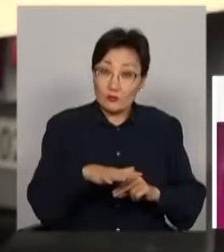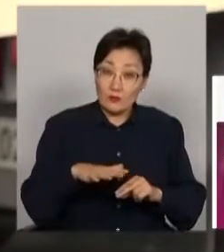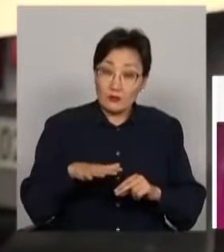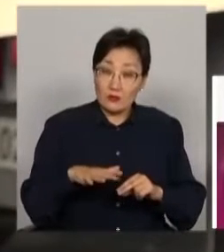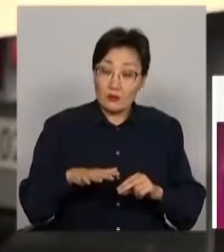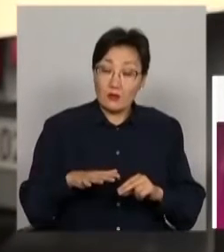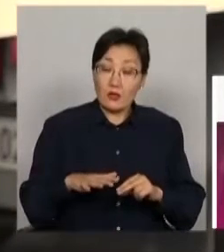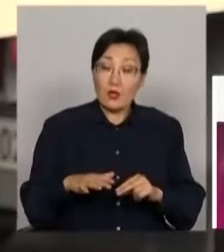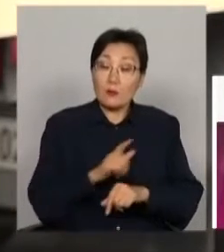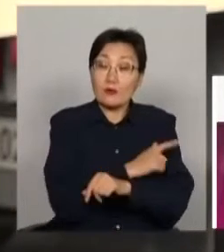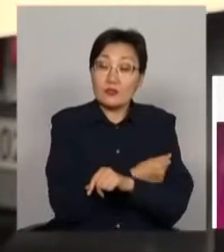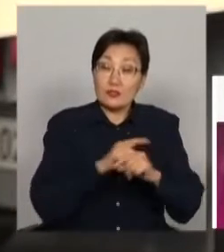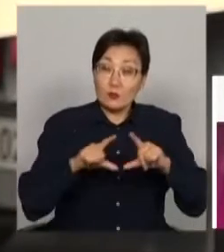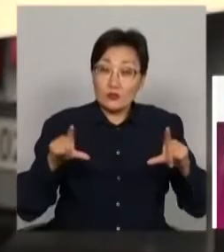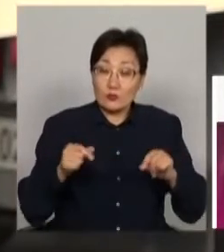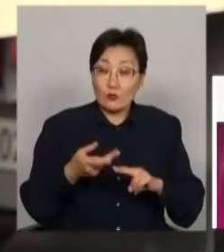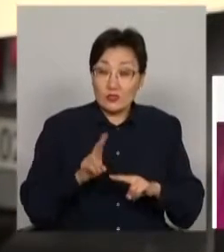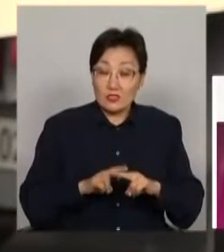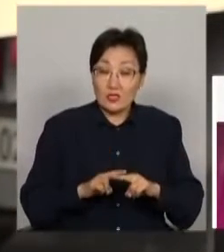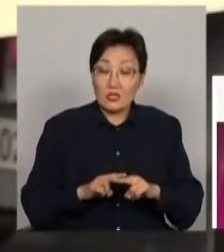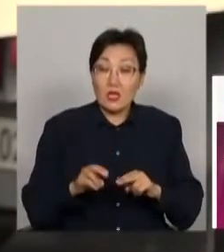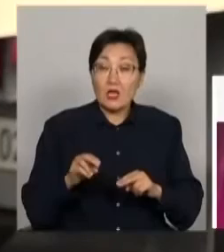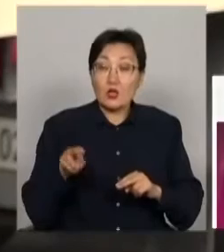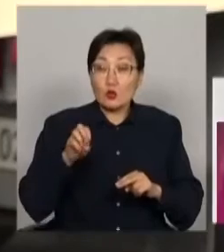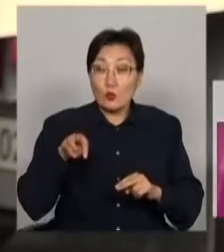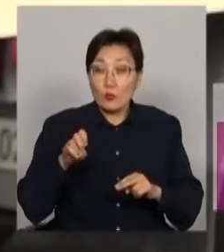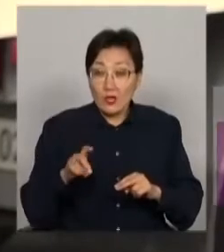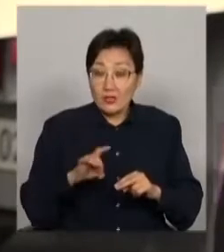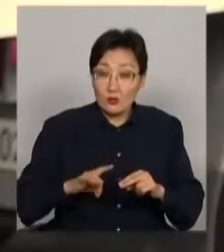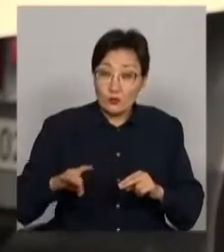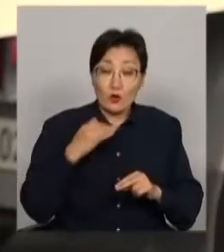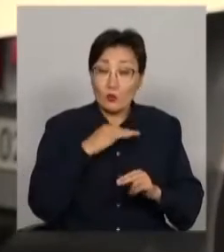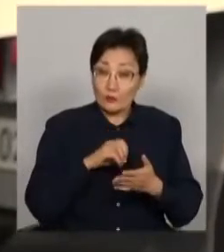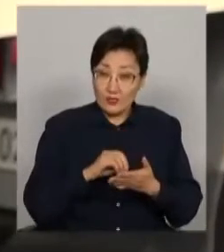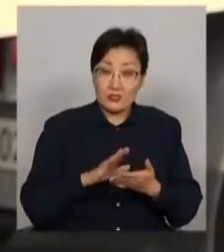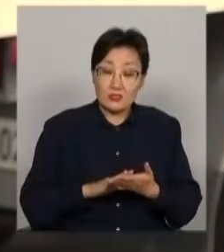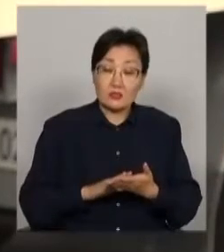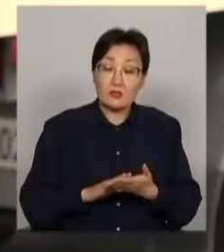біздің поликлиника бойынша осы ықшам ауданда көбірек болып тұр.